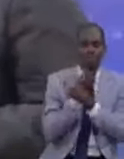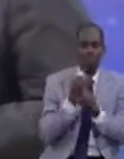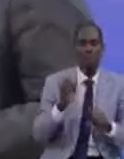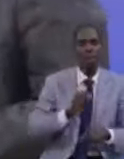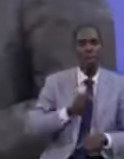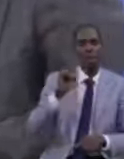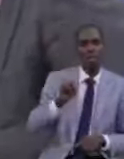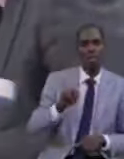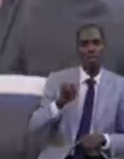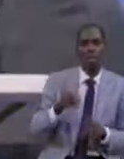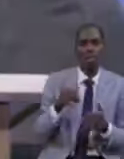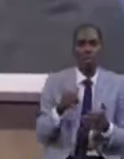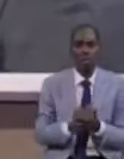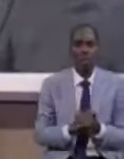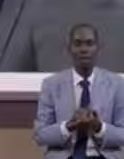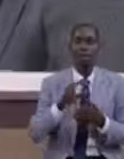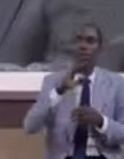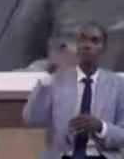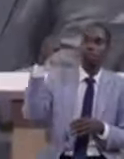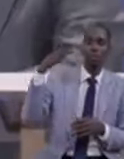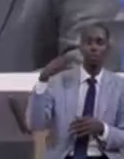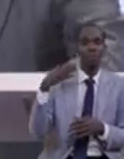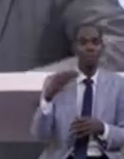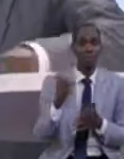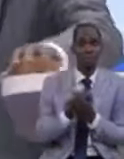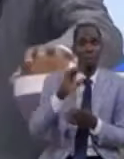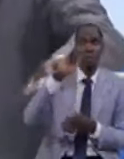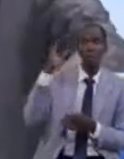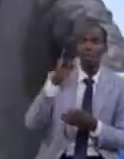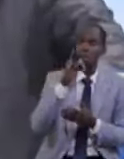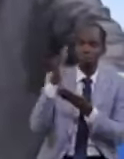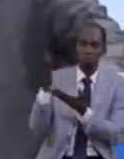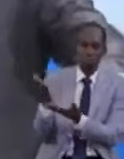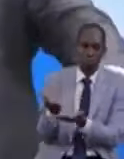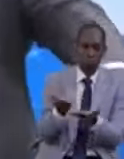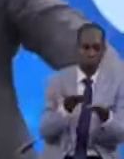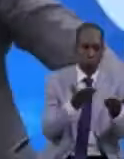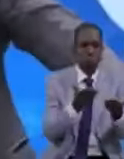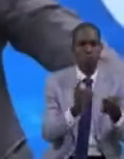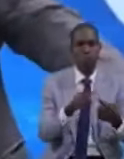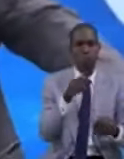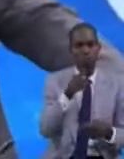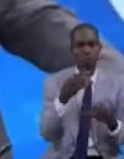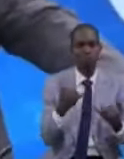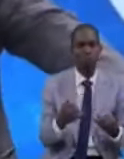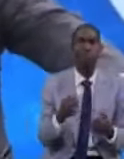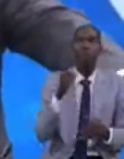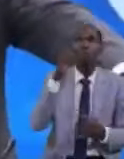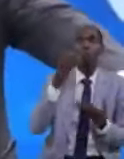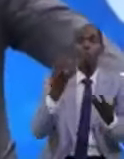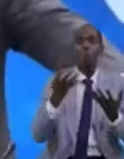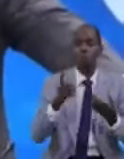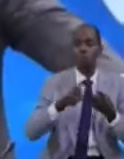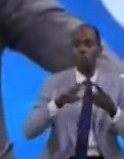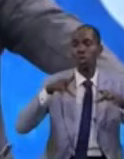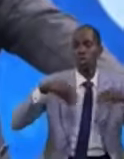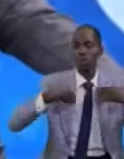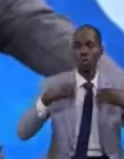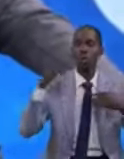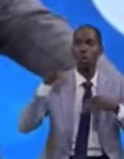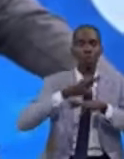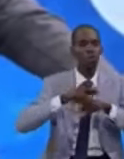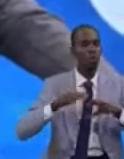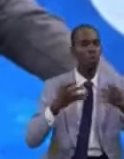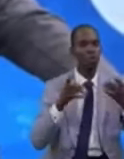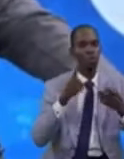Il t'apparaît maintenant et il veut que tu reçoives il ne veut pas que tu rejette la grâce de Dieu